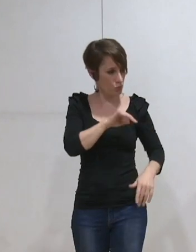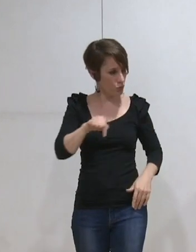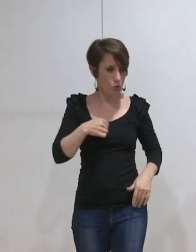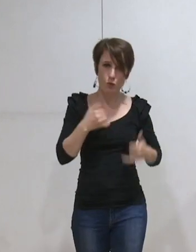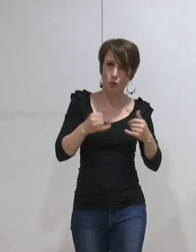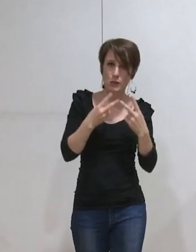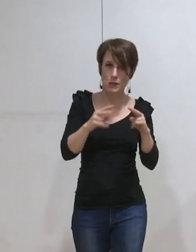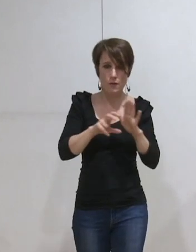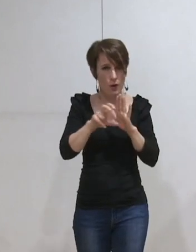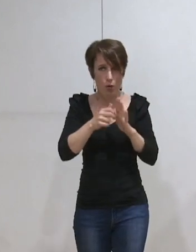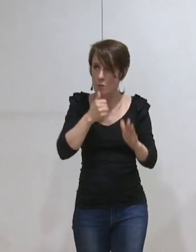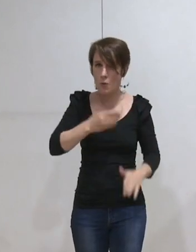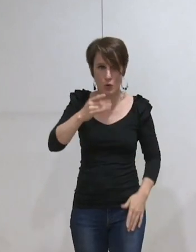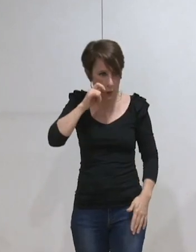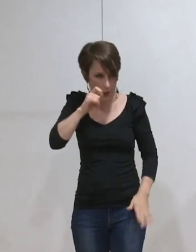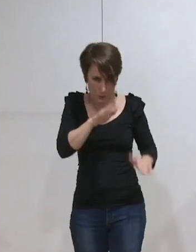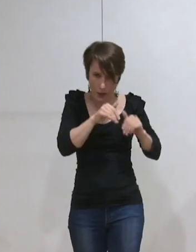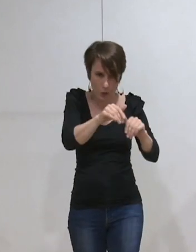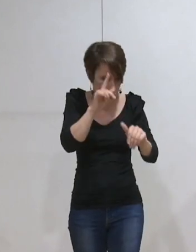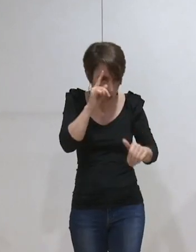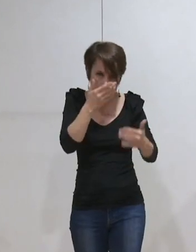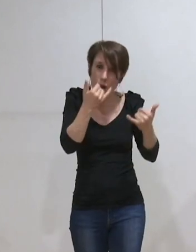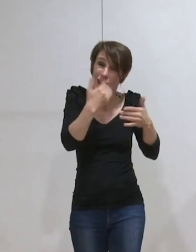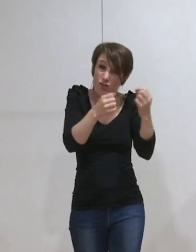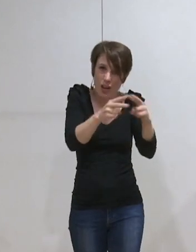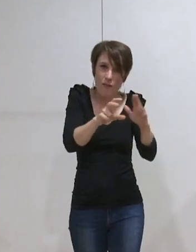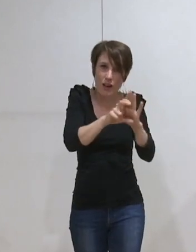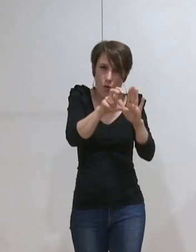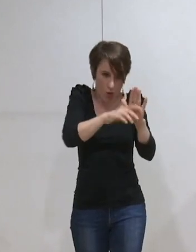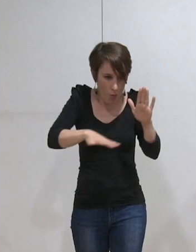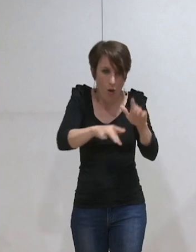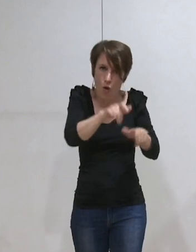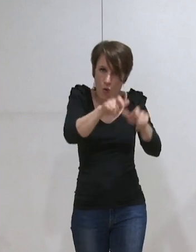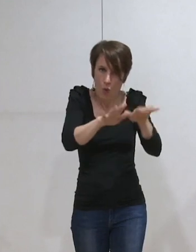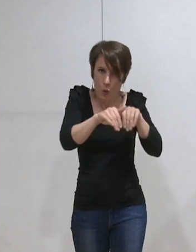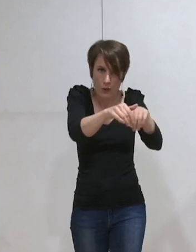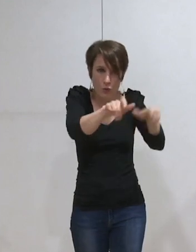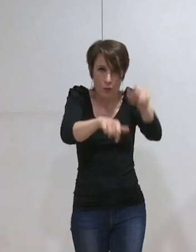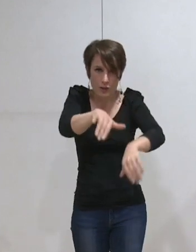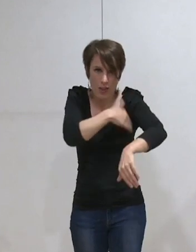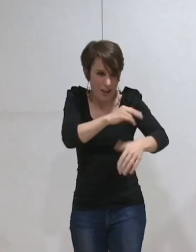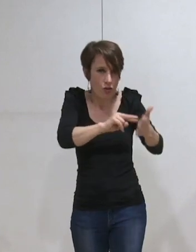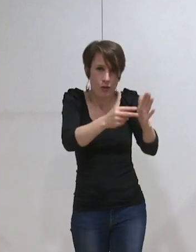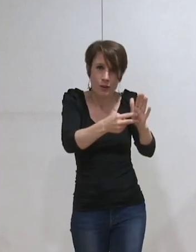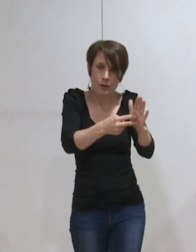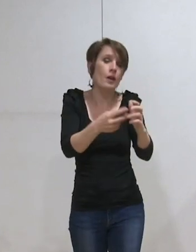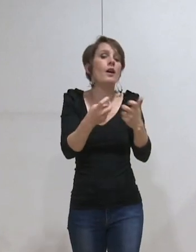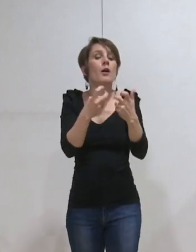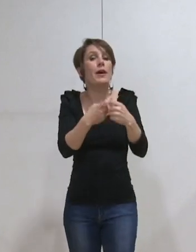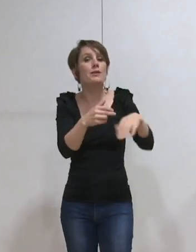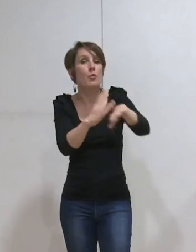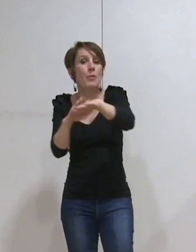métiers techniques voilà donc je pense notamment à ces compétences rche tel que la prévention des risques